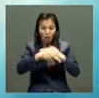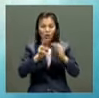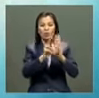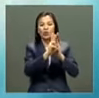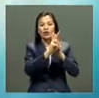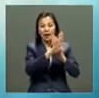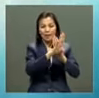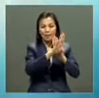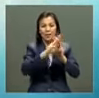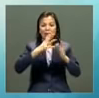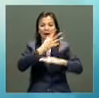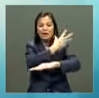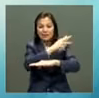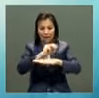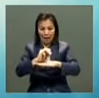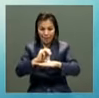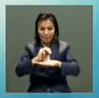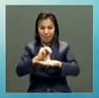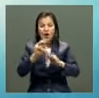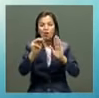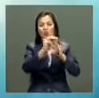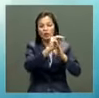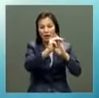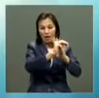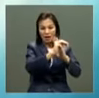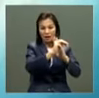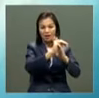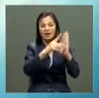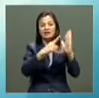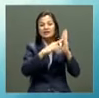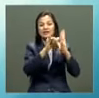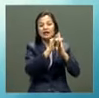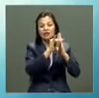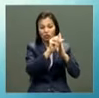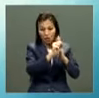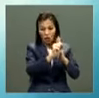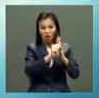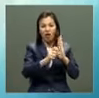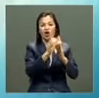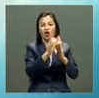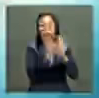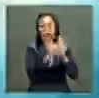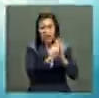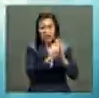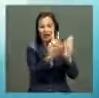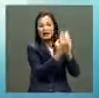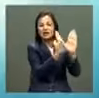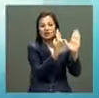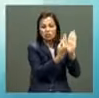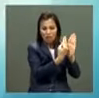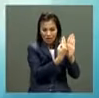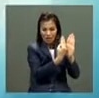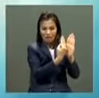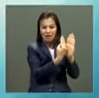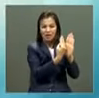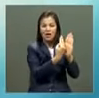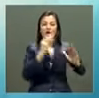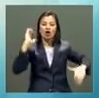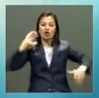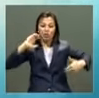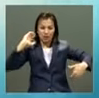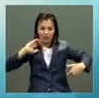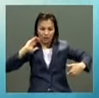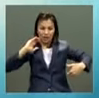รัมย์มหาสารคามมุกดาหารยโสธรร้อยเอ็ดราชบุรีลพบุ